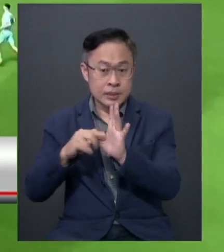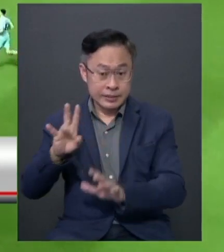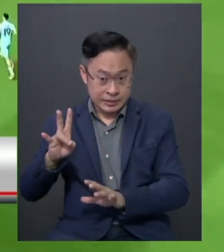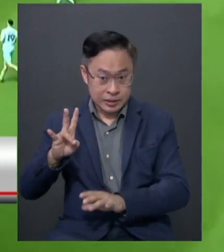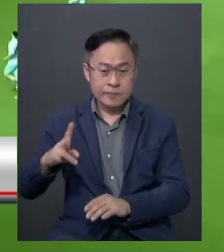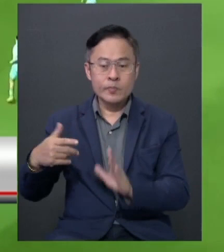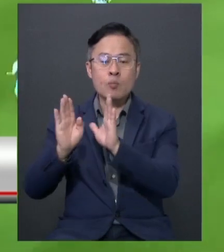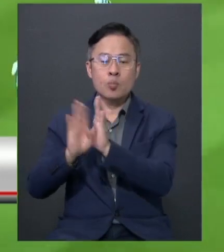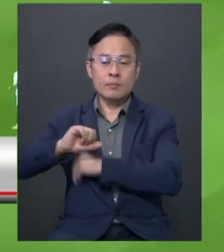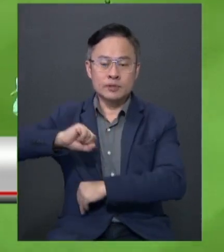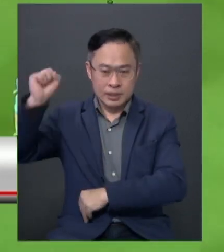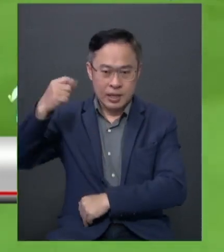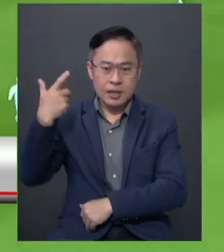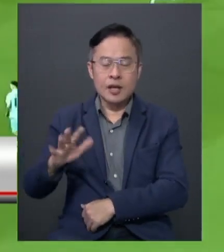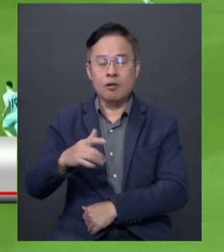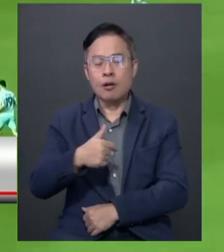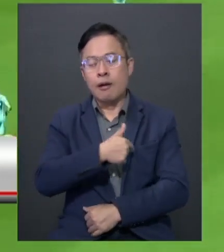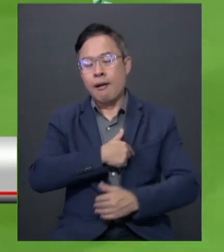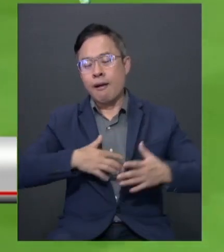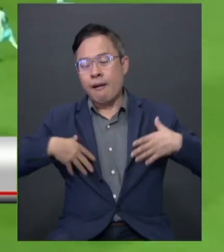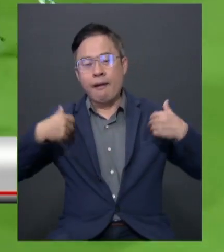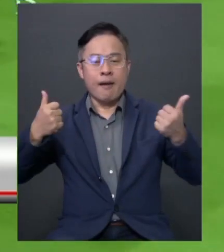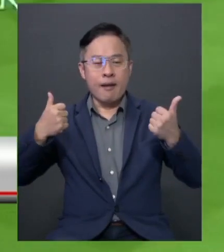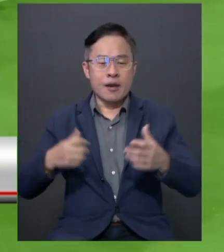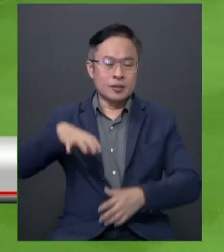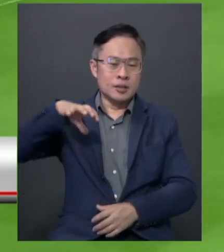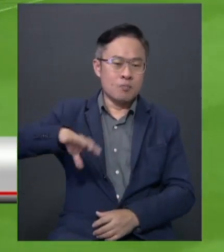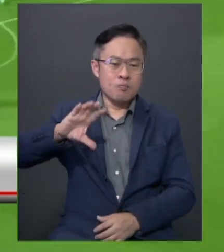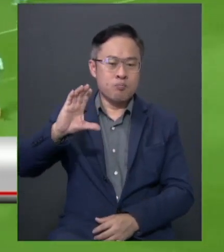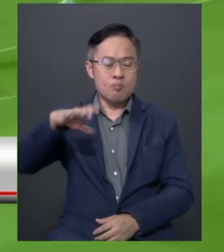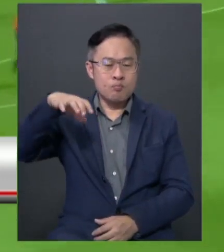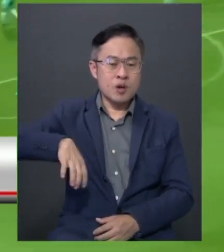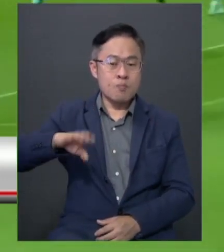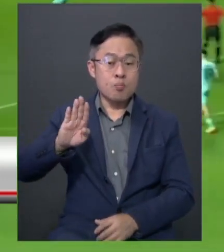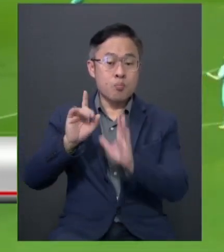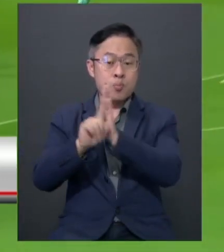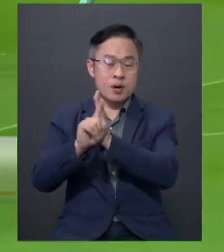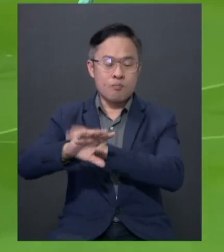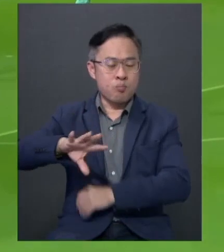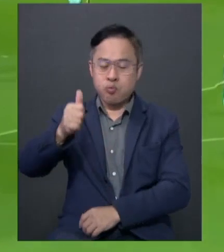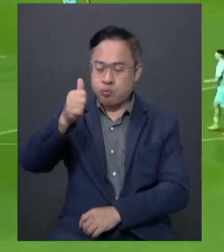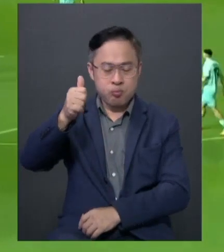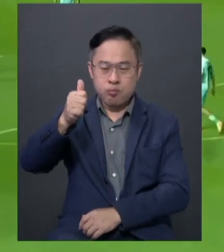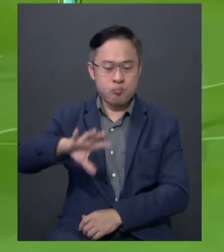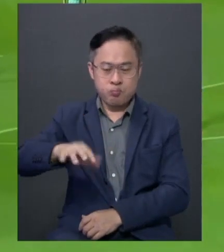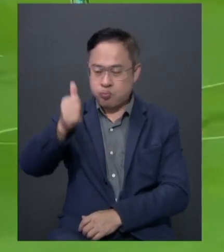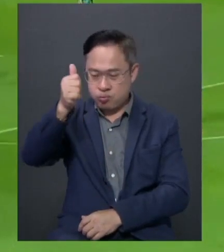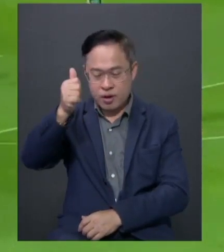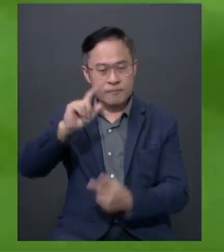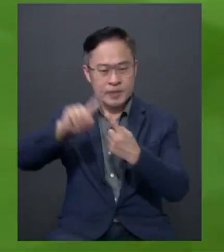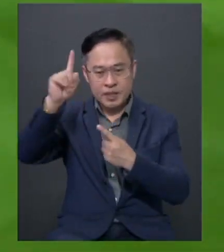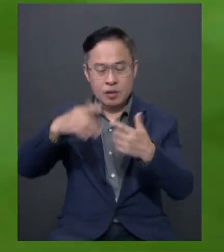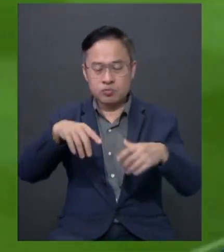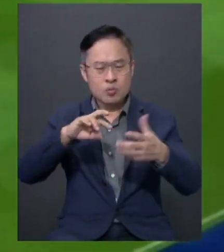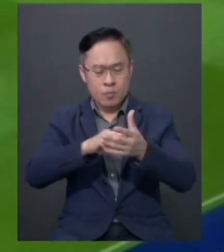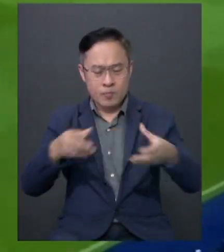ต่อไปด้วยนะครับซึ่งก็บอกว่าเป็นฟอร์มการเล่นที่ยอดเยี่ยมของทางฝั่งบุรีรัมย์เลยครับหลังเกมเนี่ยอิชิอิครับก็ออกมาพอใจครับบ